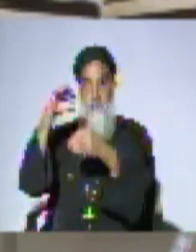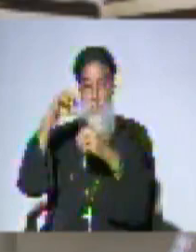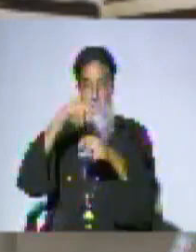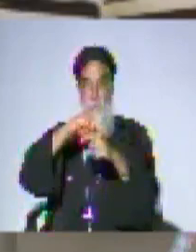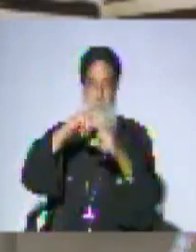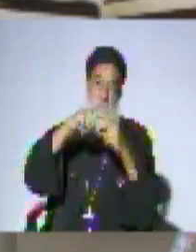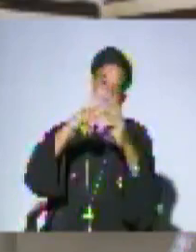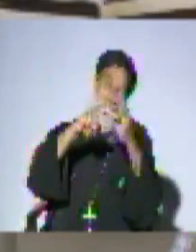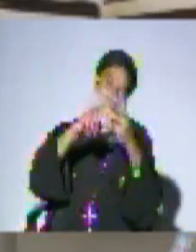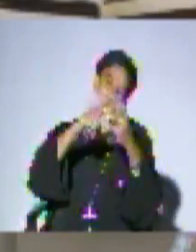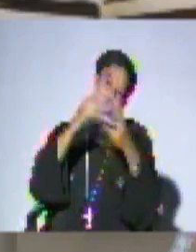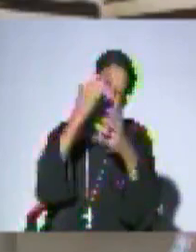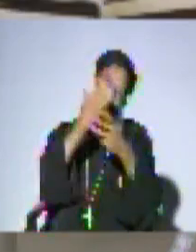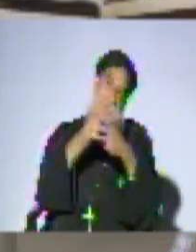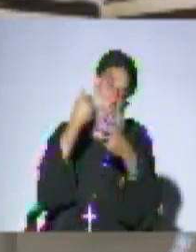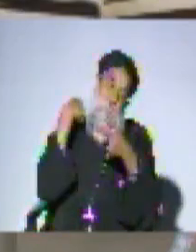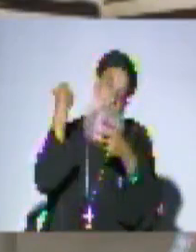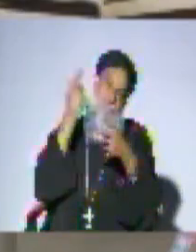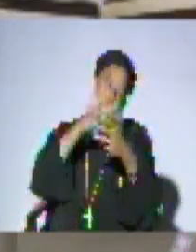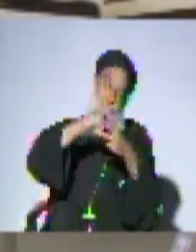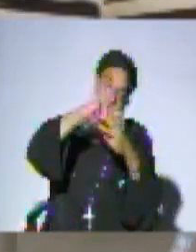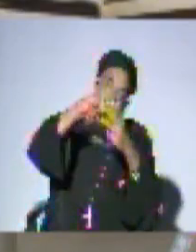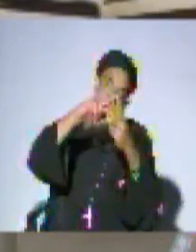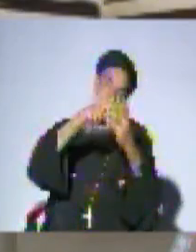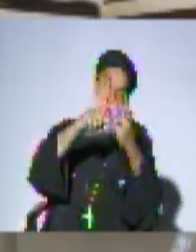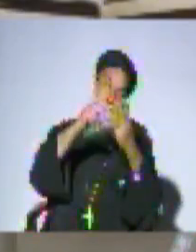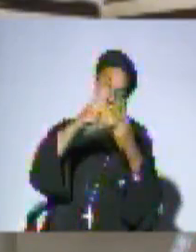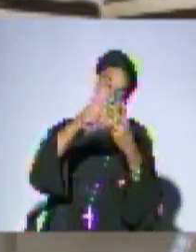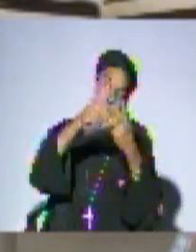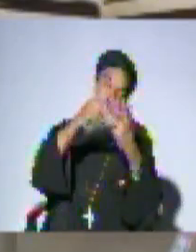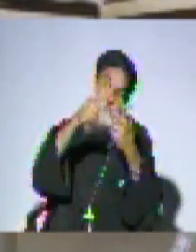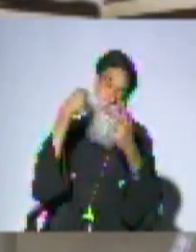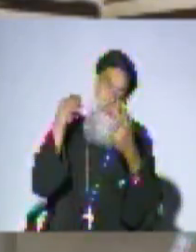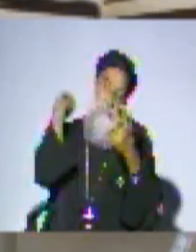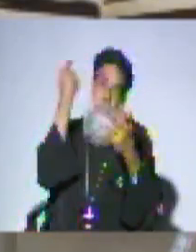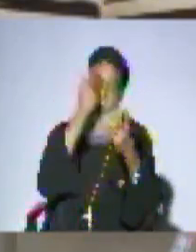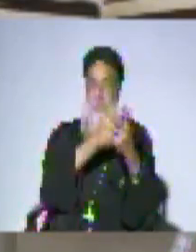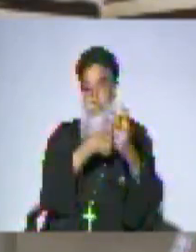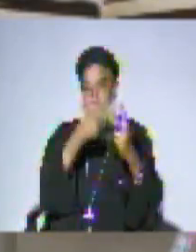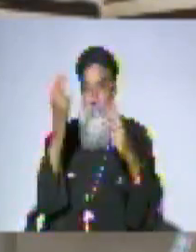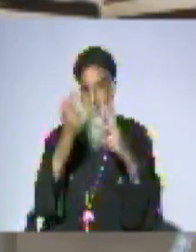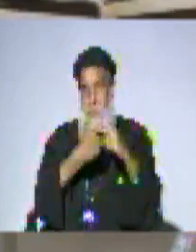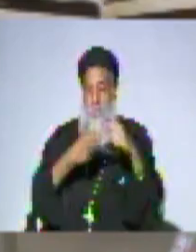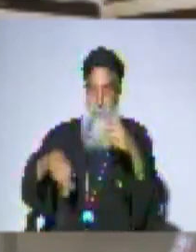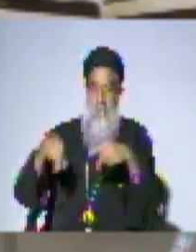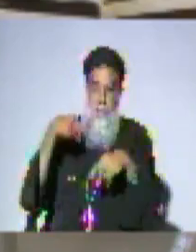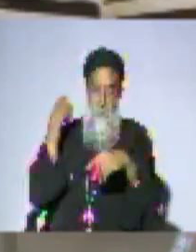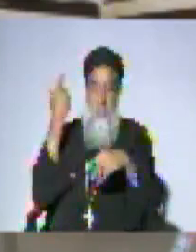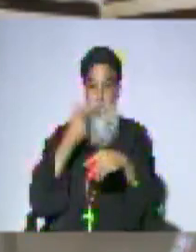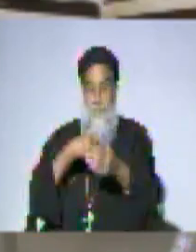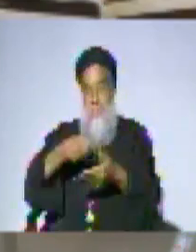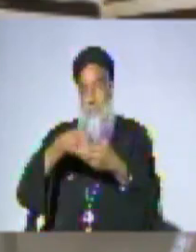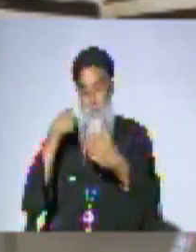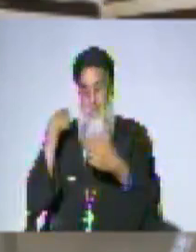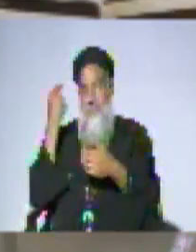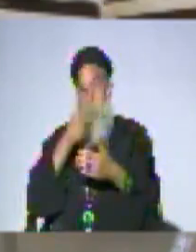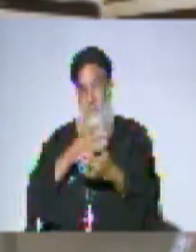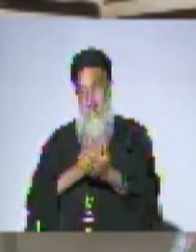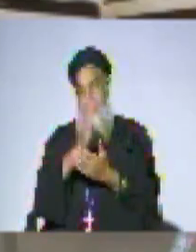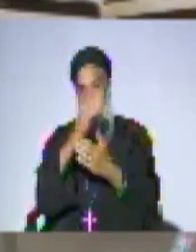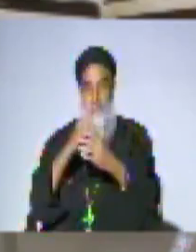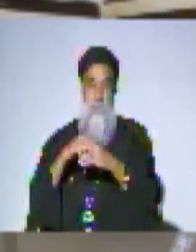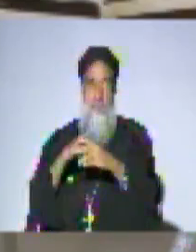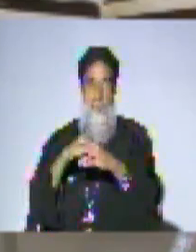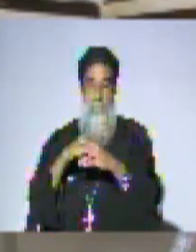الشعب. فبيعطينا التطهير. كده مرضات الشعب دي بتقدس الشعب وتخليه مستحق للتناول.